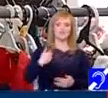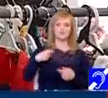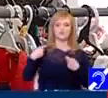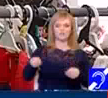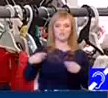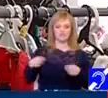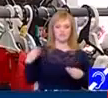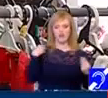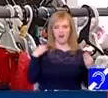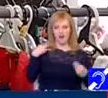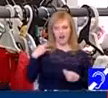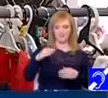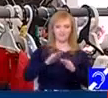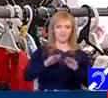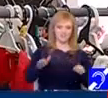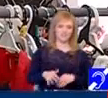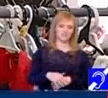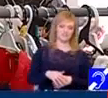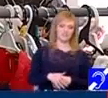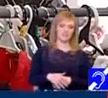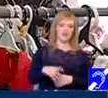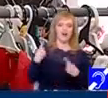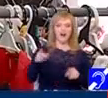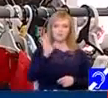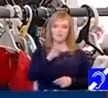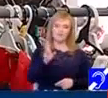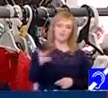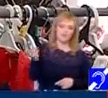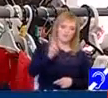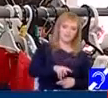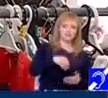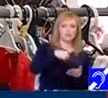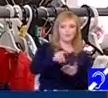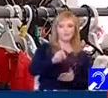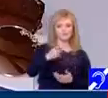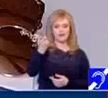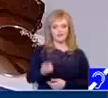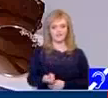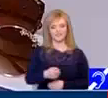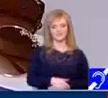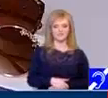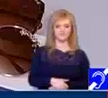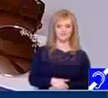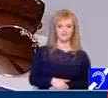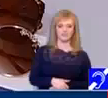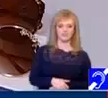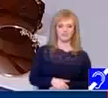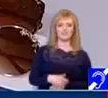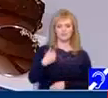vândă hăinuțele copiilor, alte mămici care vin vor să cumpere ceva mai ieftin, așa că e bine venit. Eu am mai fost,